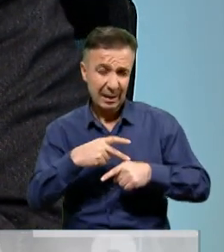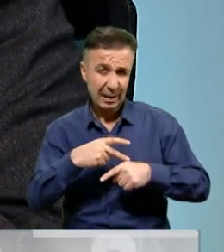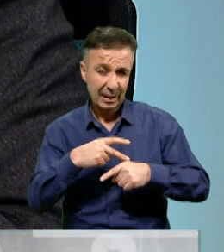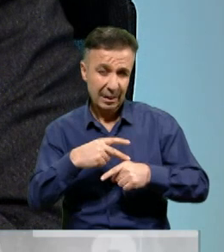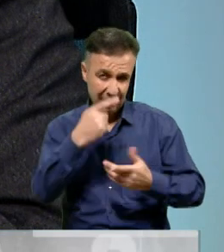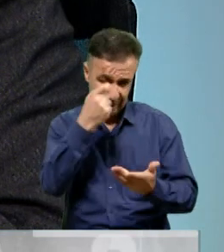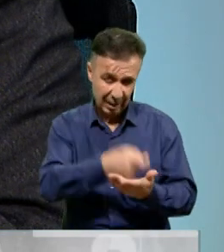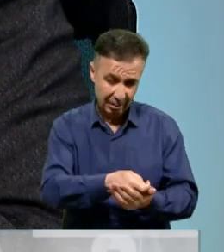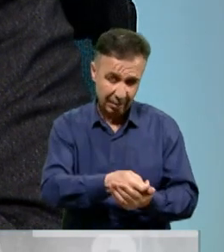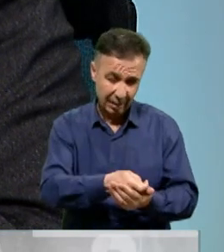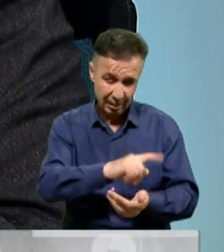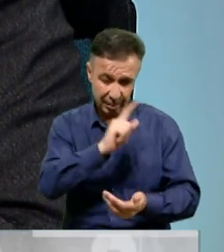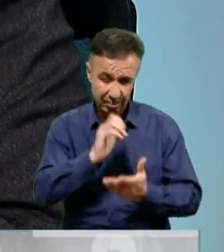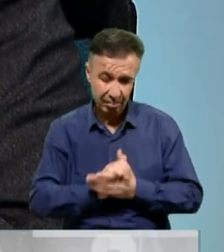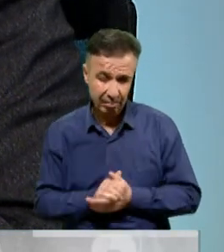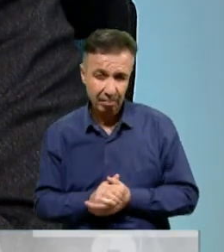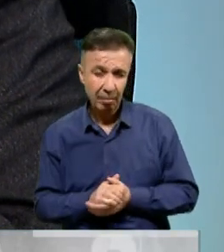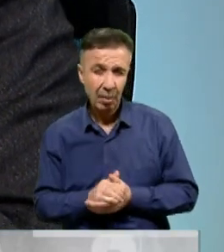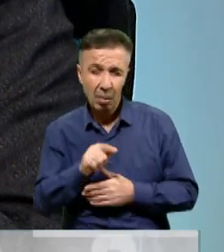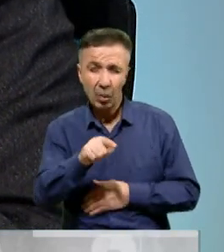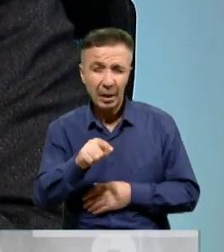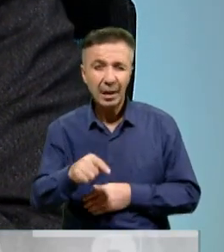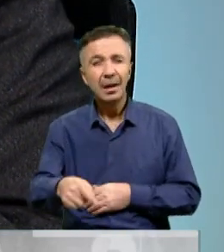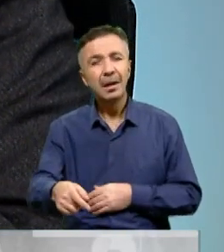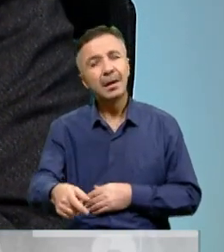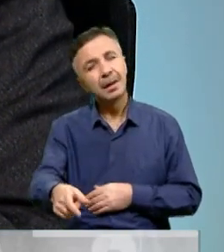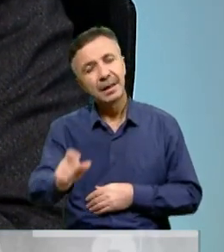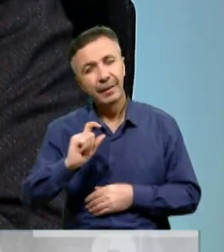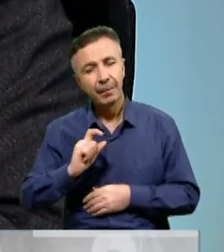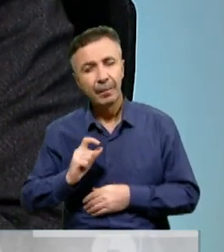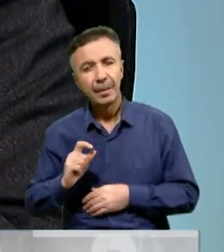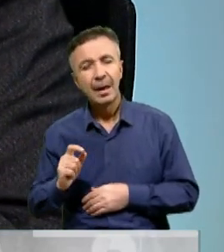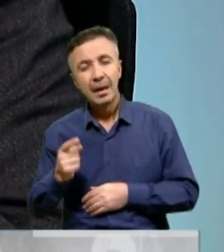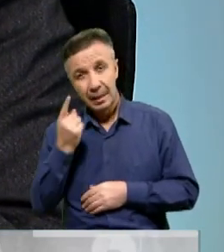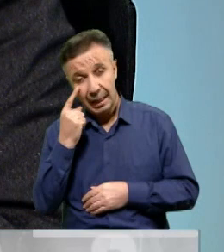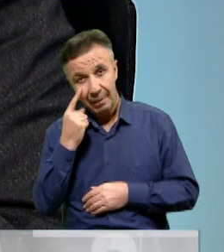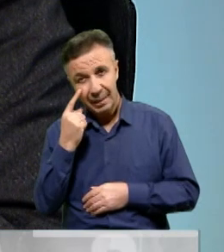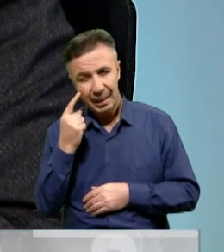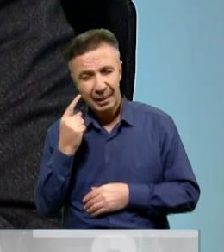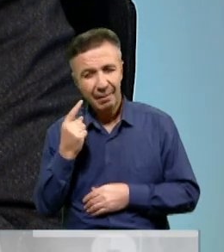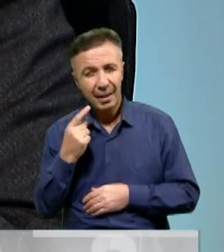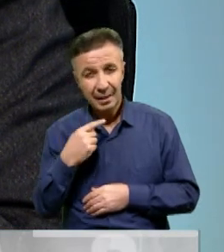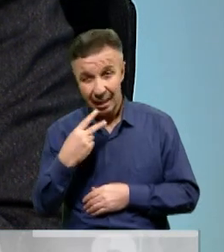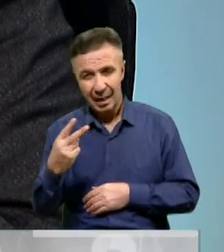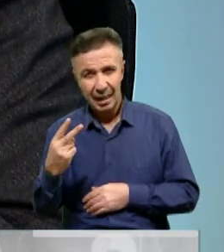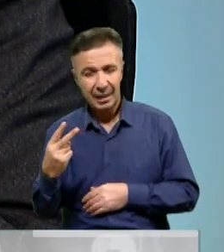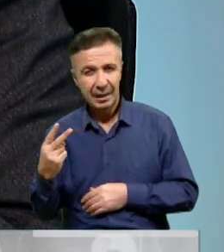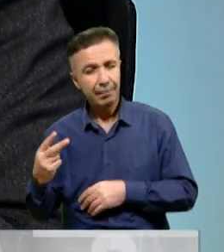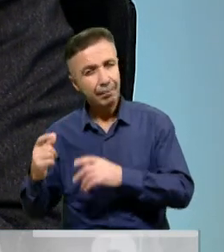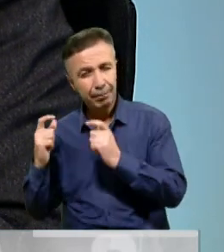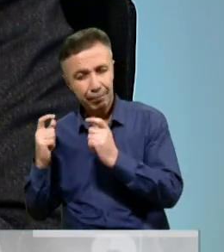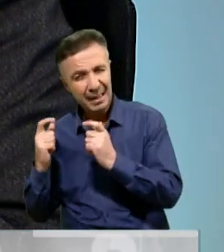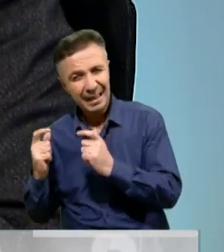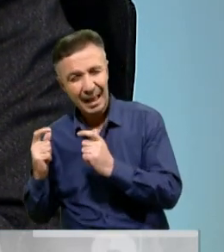ile ilgili de sadece şunu söylemek istiyorum. Hazine arazisi devletindir. Devlete ait olan bir arazi zaten zekata